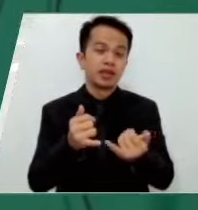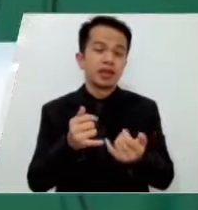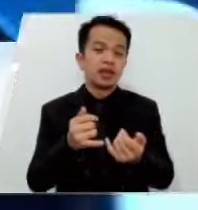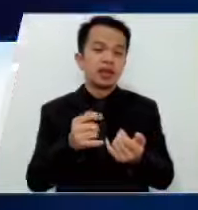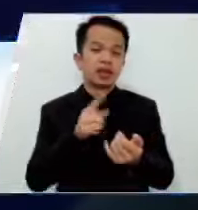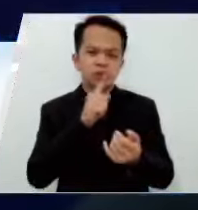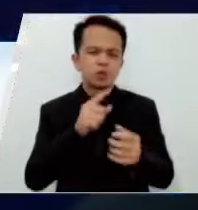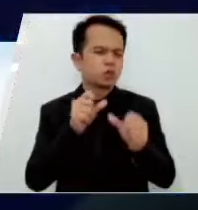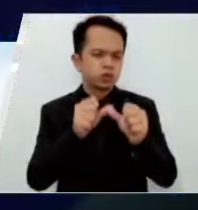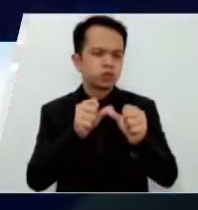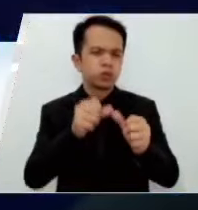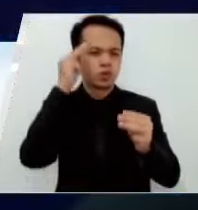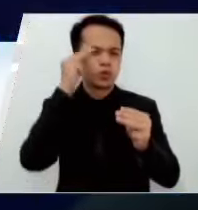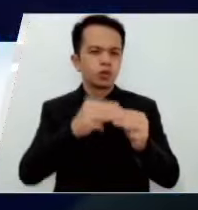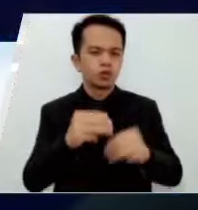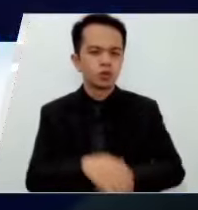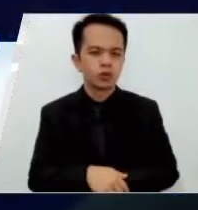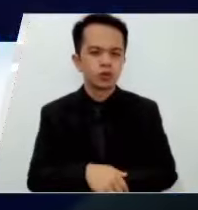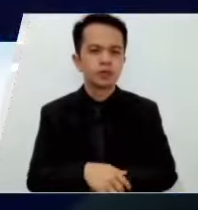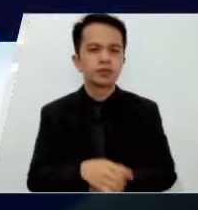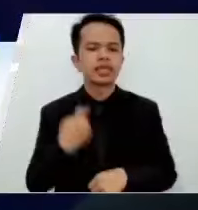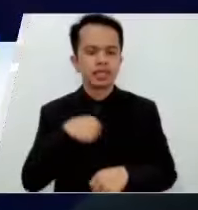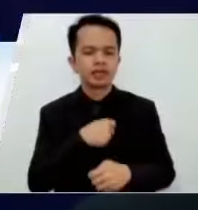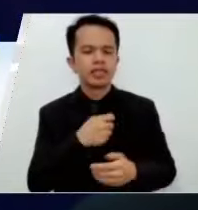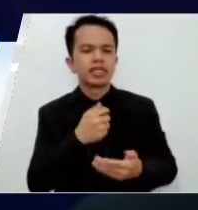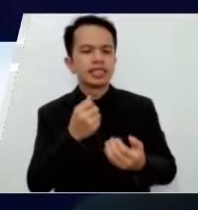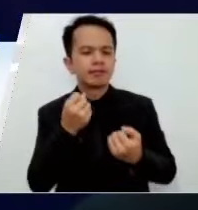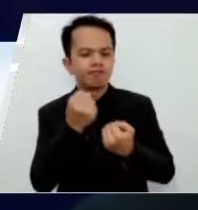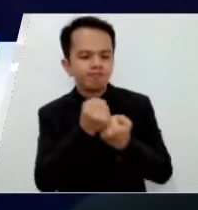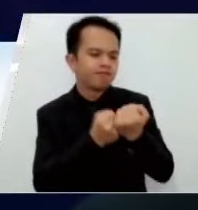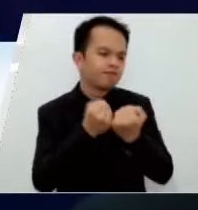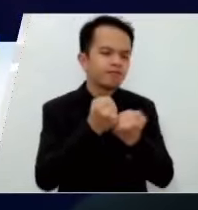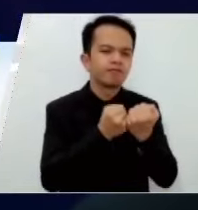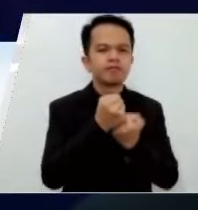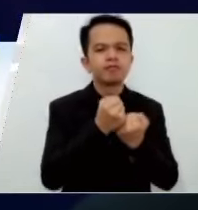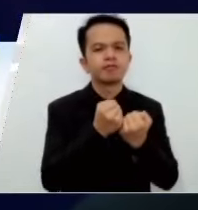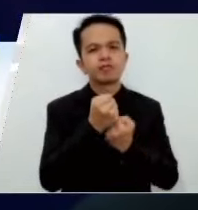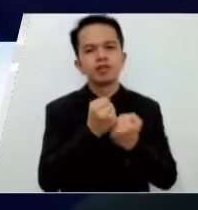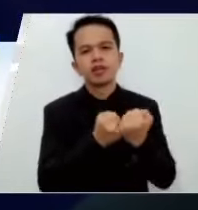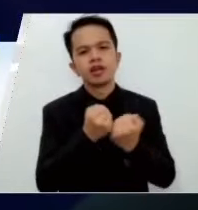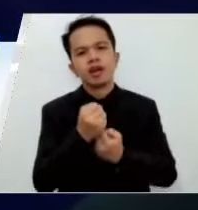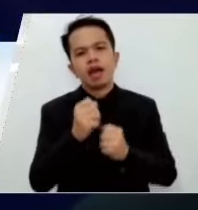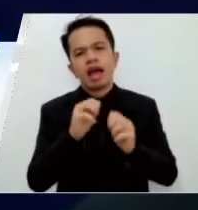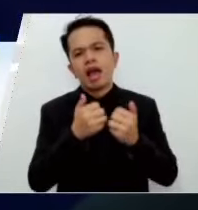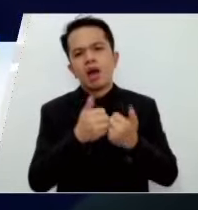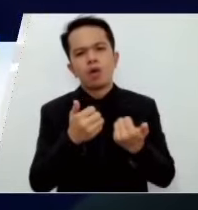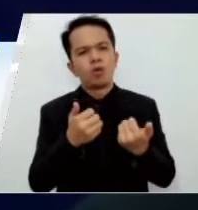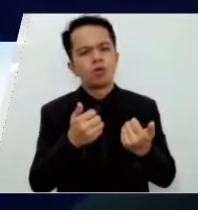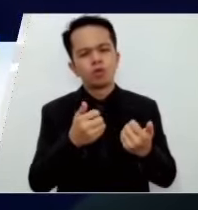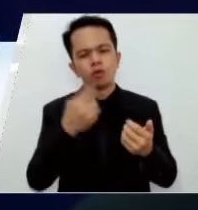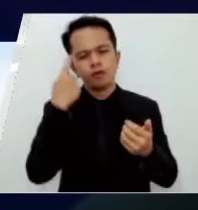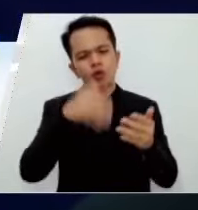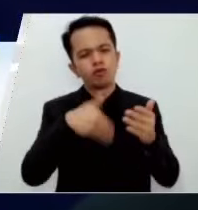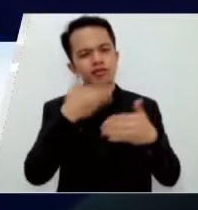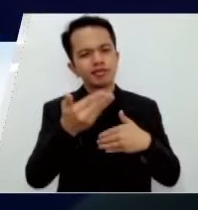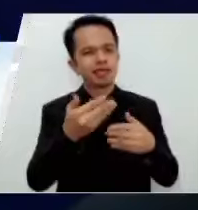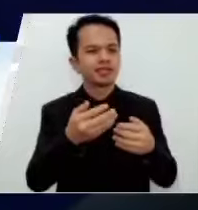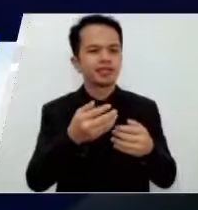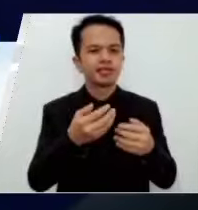mission. Pagtulong-tulong kami kung paano natin gagawin yung mga susunod na mga resupply